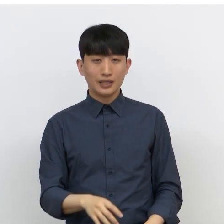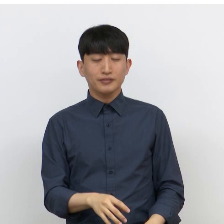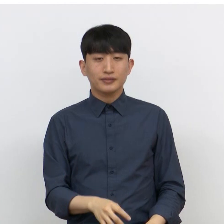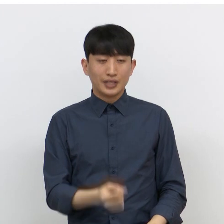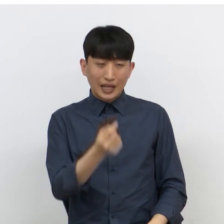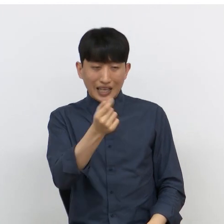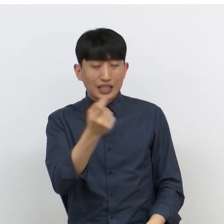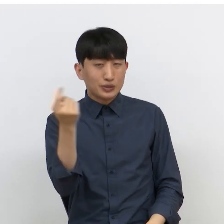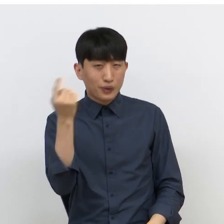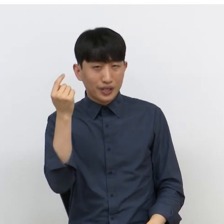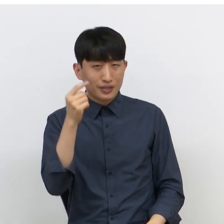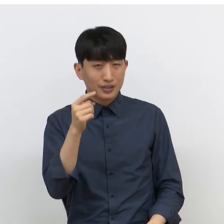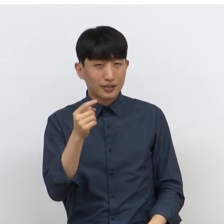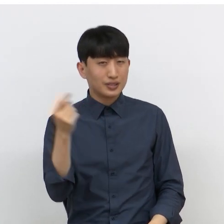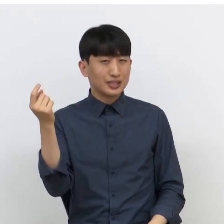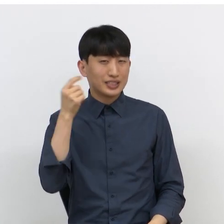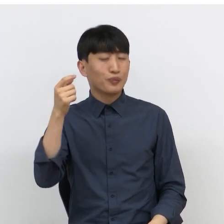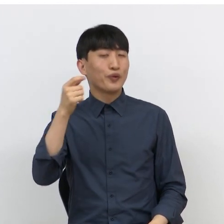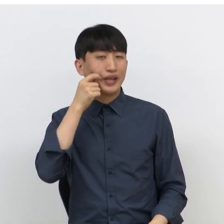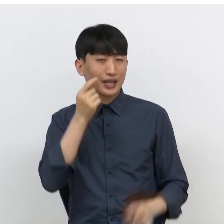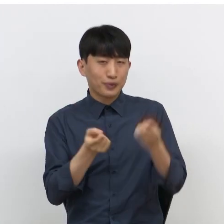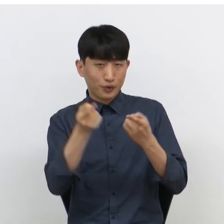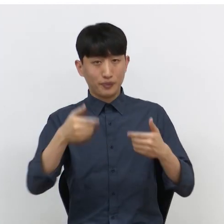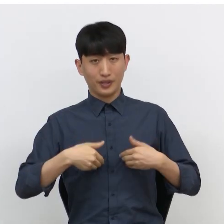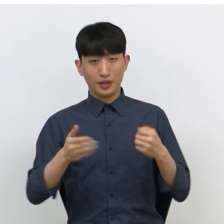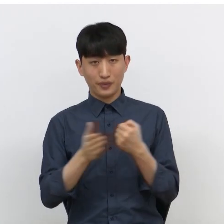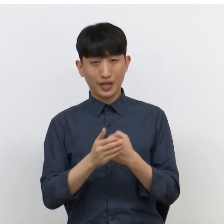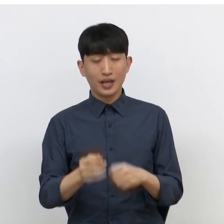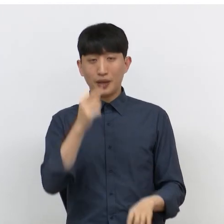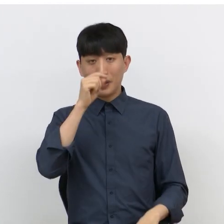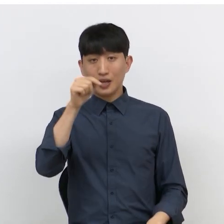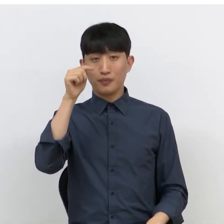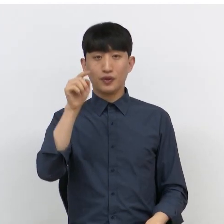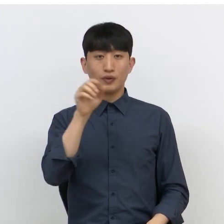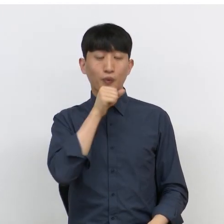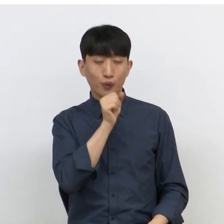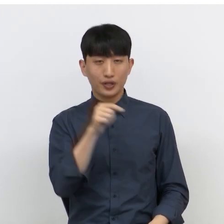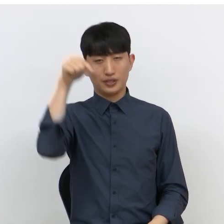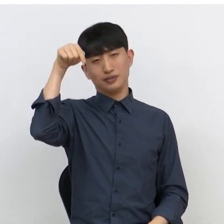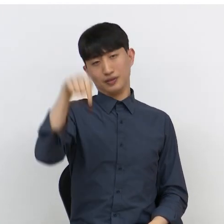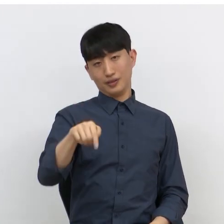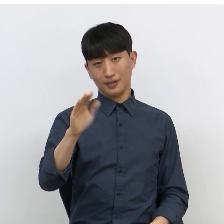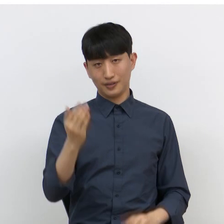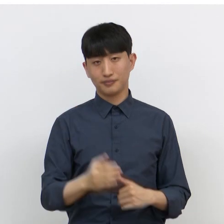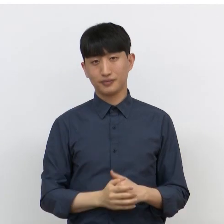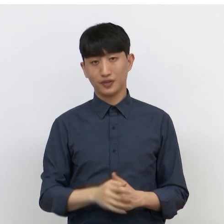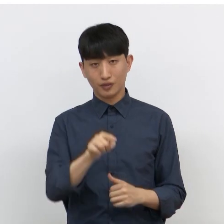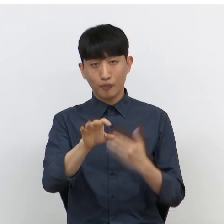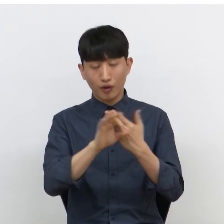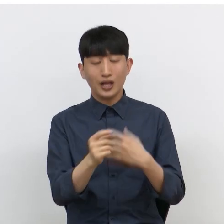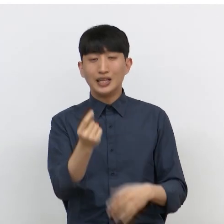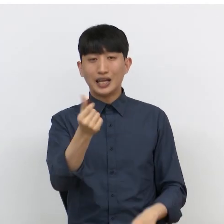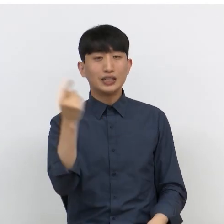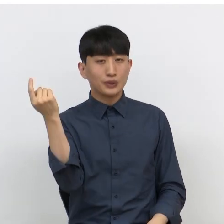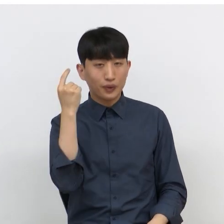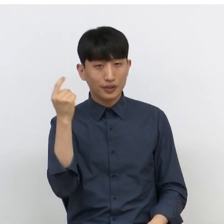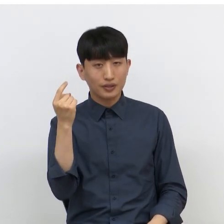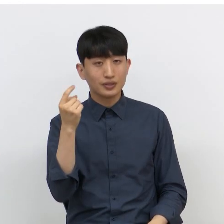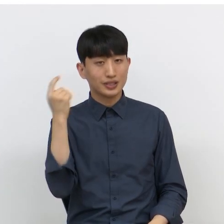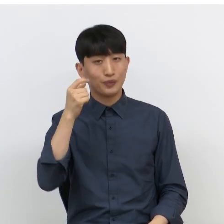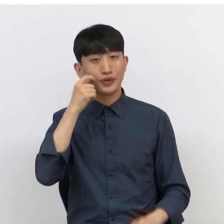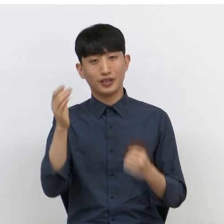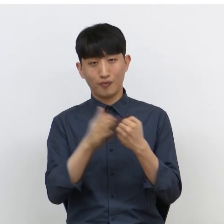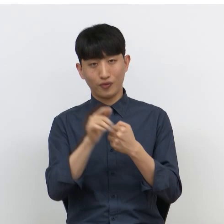민감도를 10으로 낮춰줘야 되죠. 그러면 작은 소리에 대한 민감도가 좀 떨어지죠. 그런 식으로 해서 민감도 조절하는 것도 되게